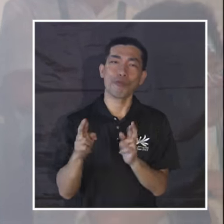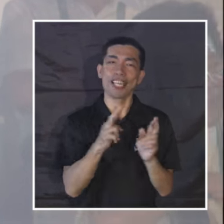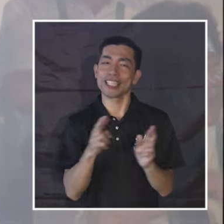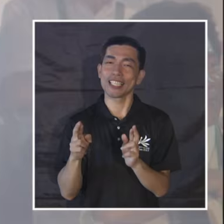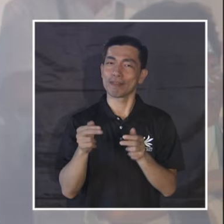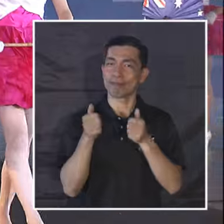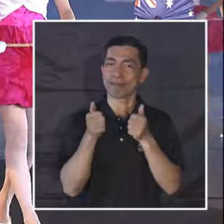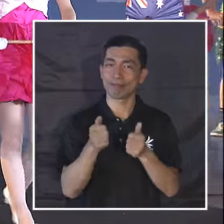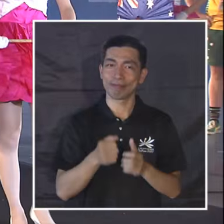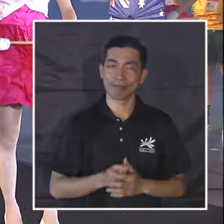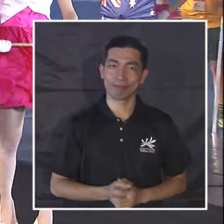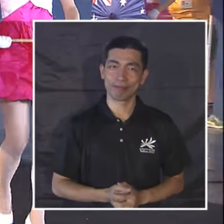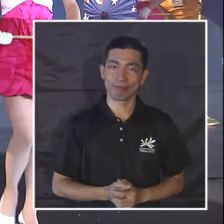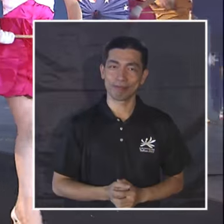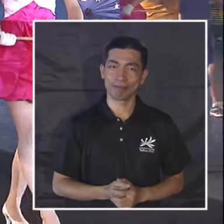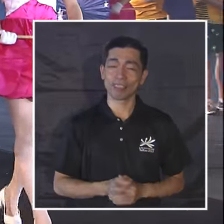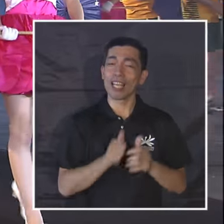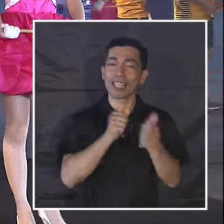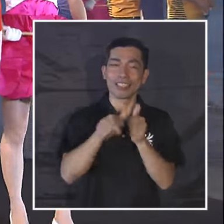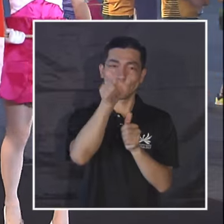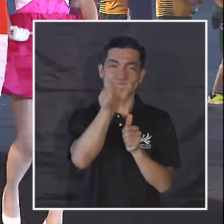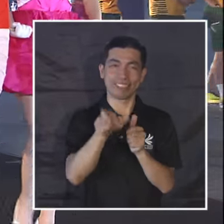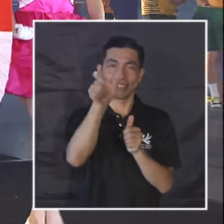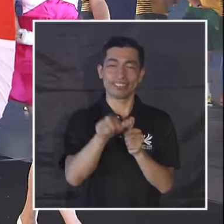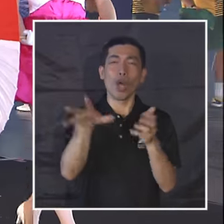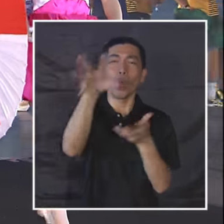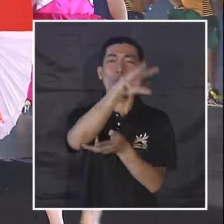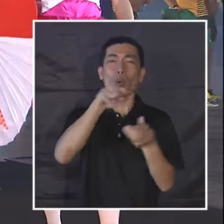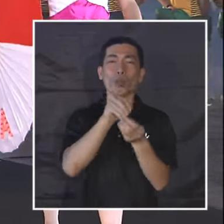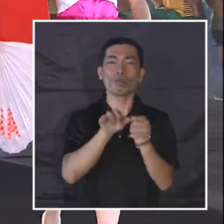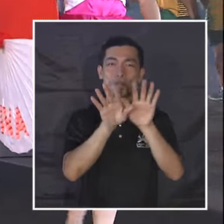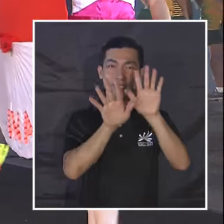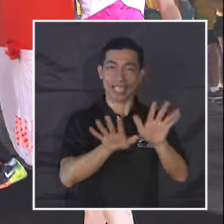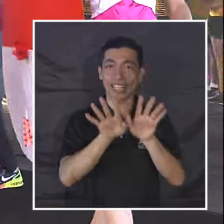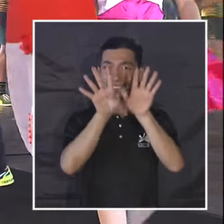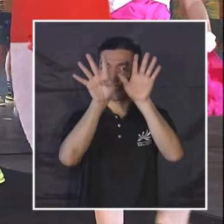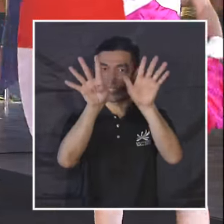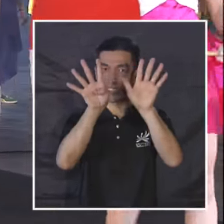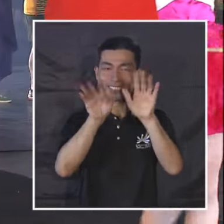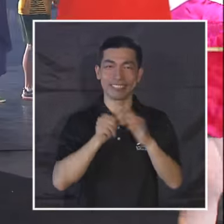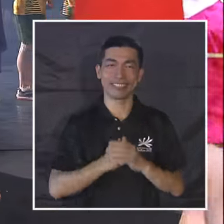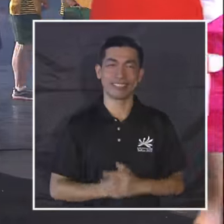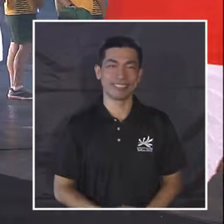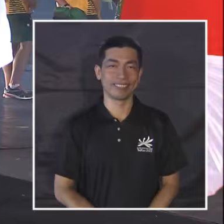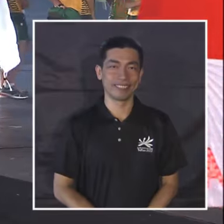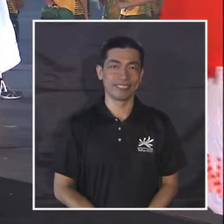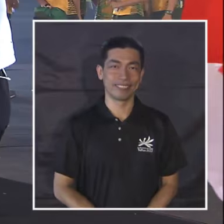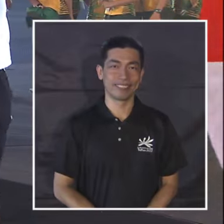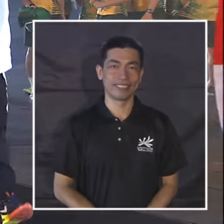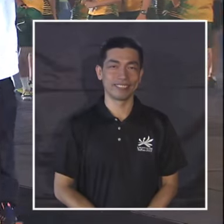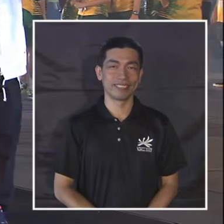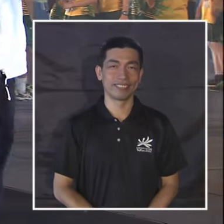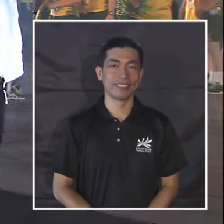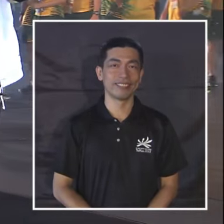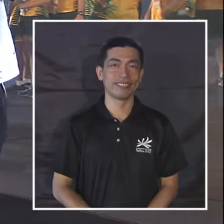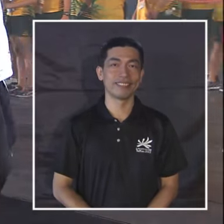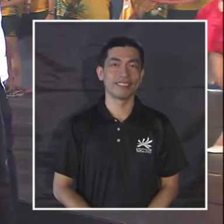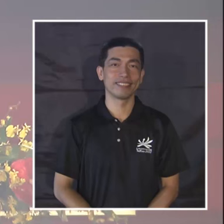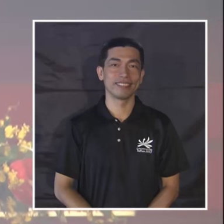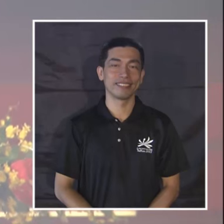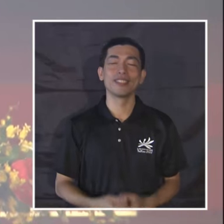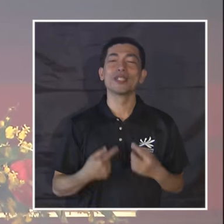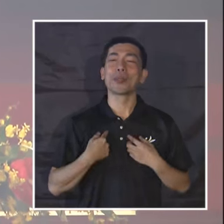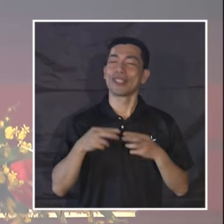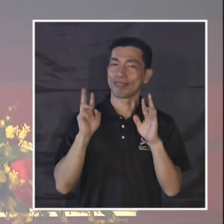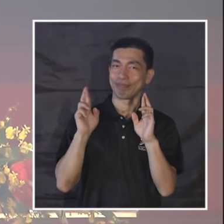有19位选手来参加这一次的2015听障运动会， 也祝福